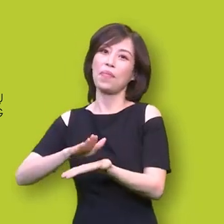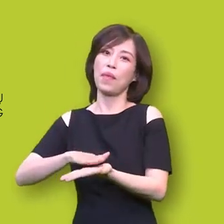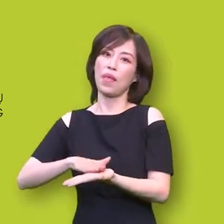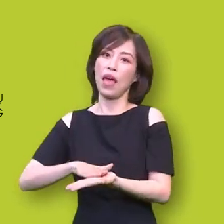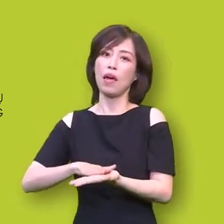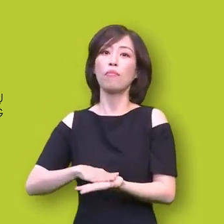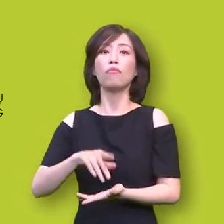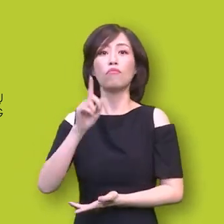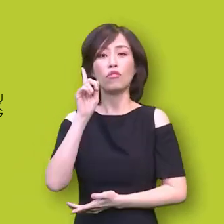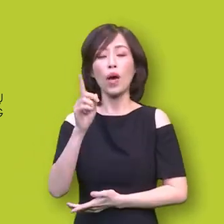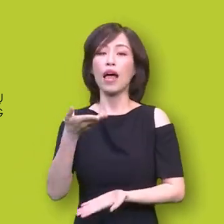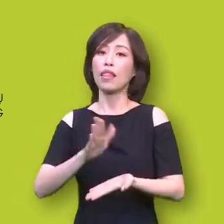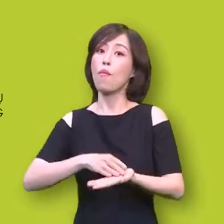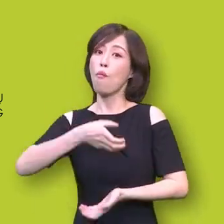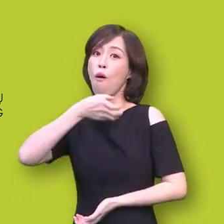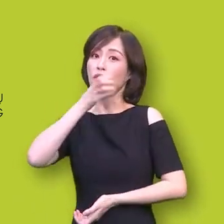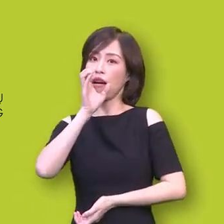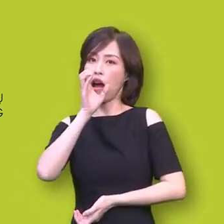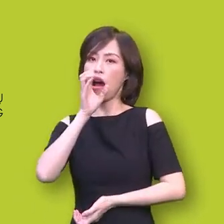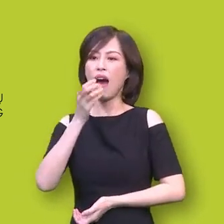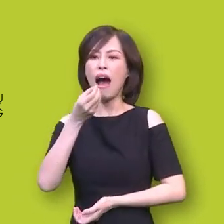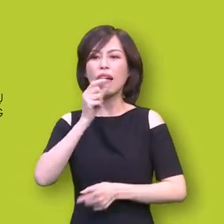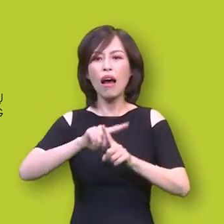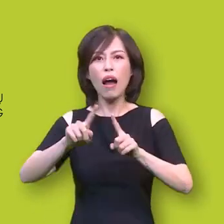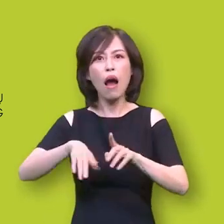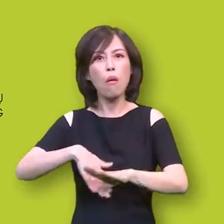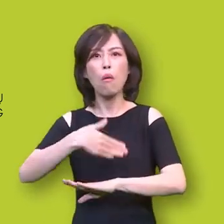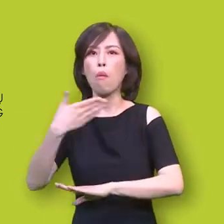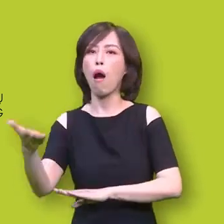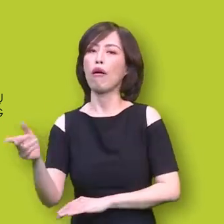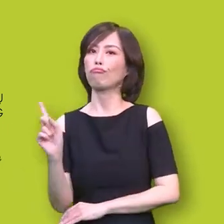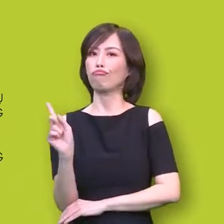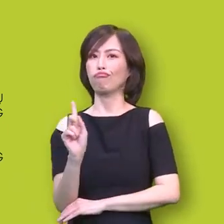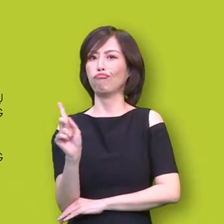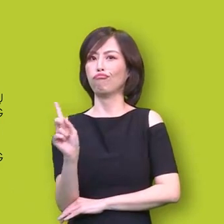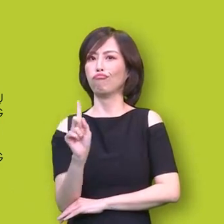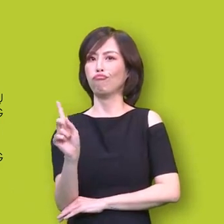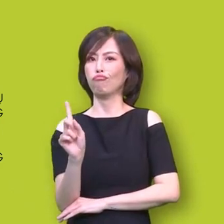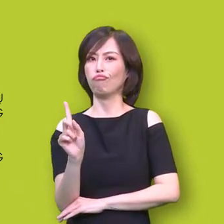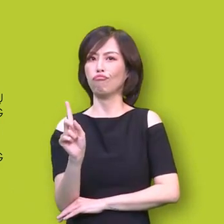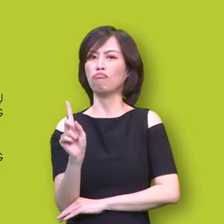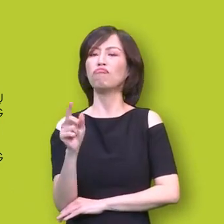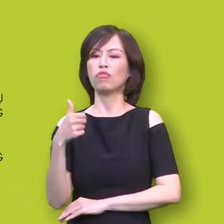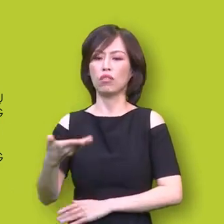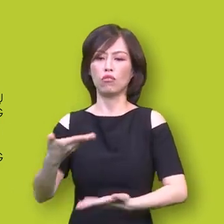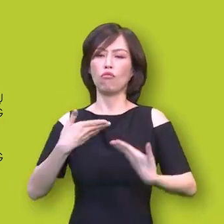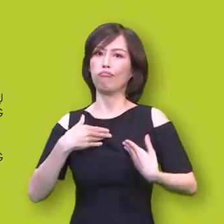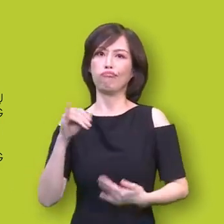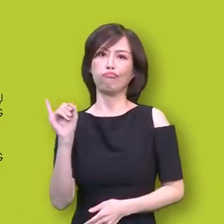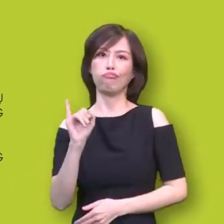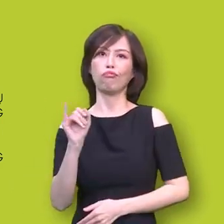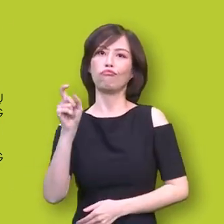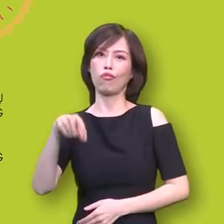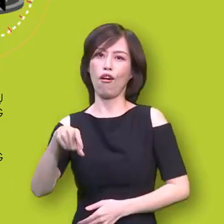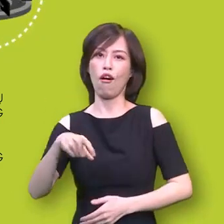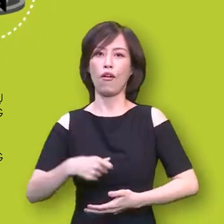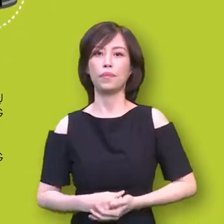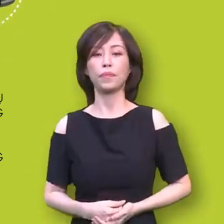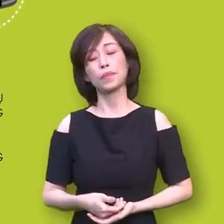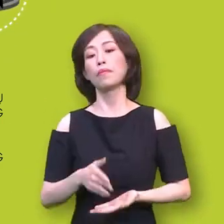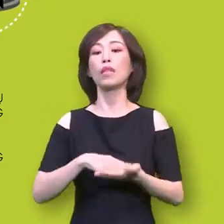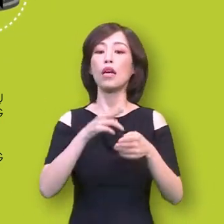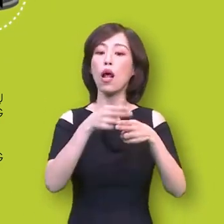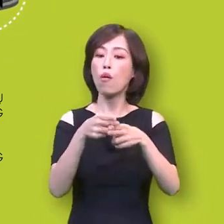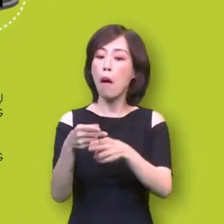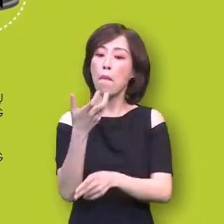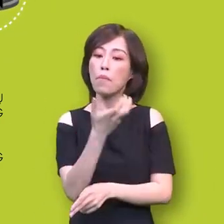tươi. Trẻ cần được uống đủ nước. Không nên cho trẻ ăn các thức ăn chế biến công nghiệp vì chúng không có lợi cho sức khỏe. Vệ sinh các